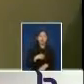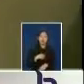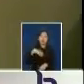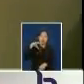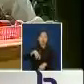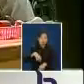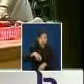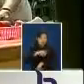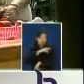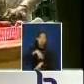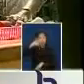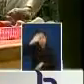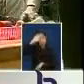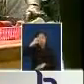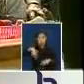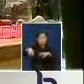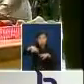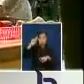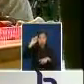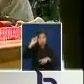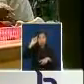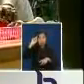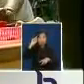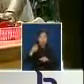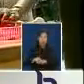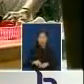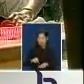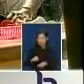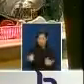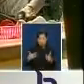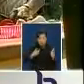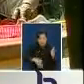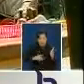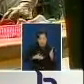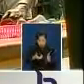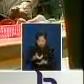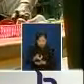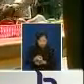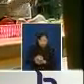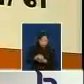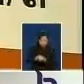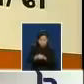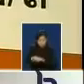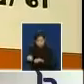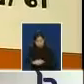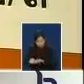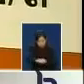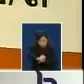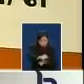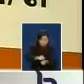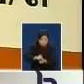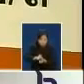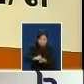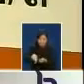างห้องน้ำตายหมดครับเพราะฉะนั้นก็เราก็เอาน้ำยาล้างห้องน้ำเนี่ยพวกไฮเปอร์คลอไรด์เนี่ยล้างห้องน้ำแล้วที่เช็ดถู